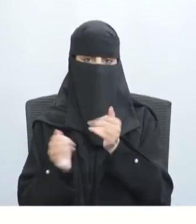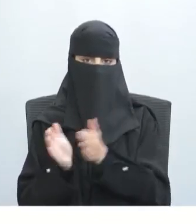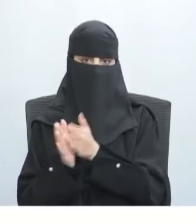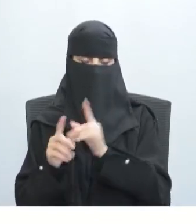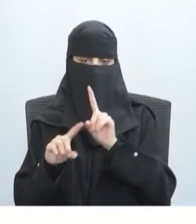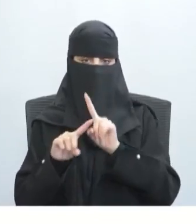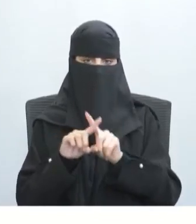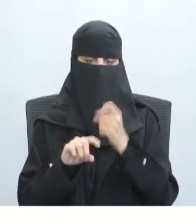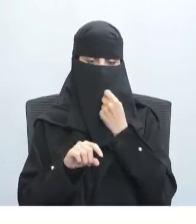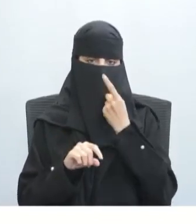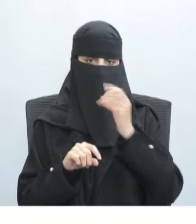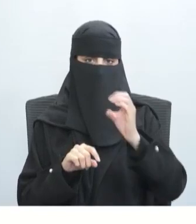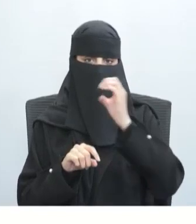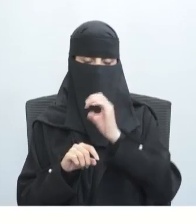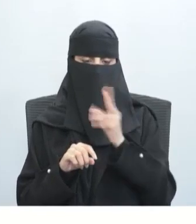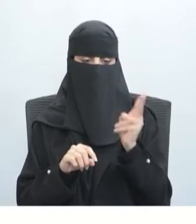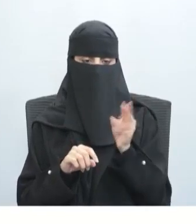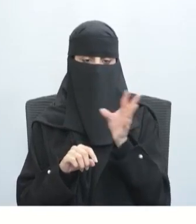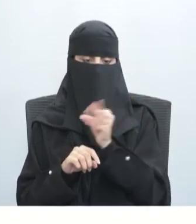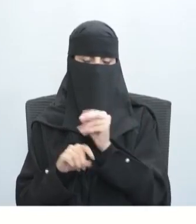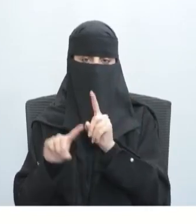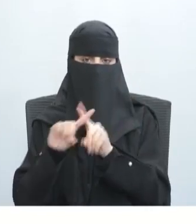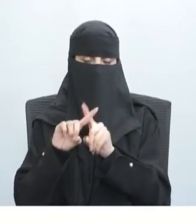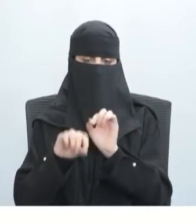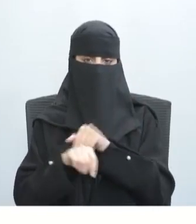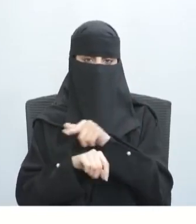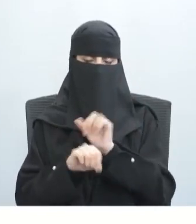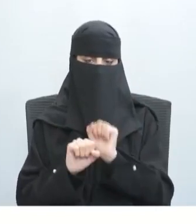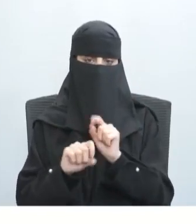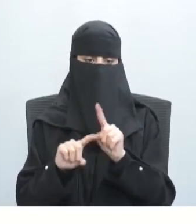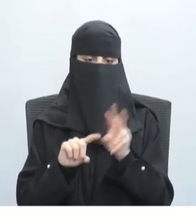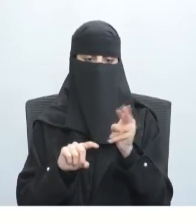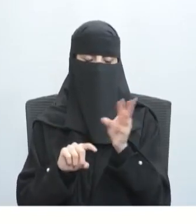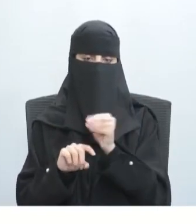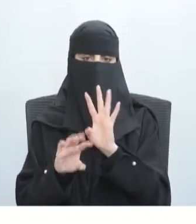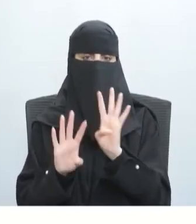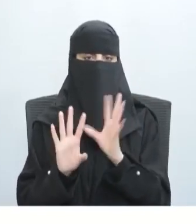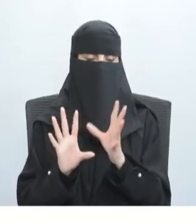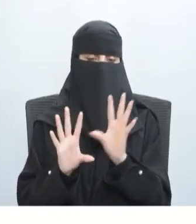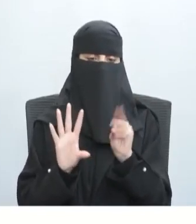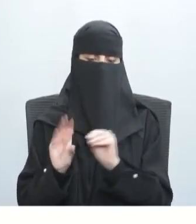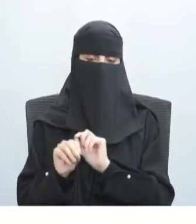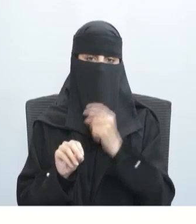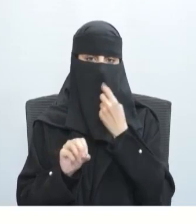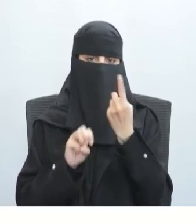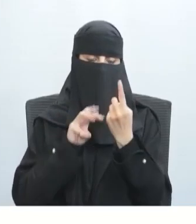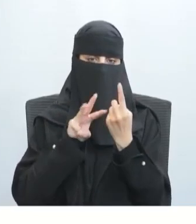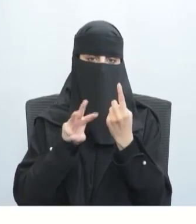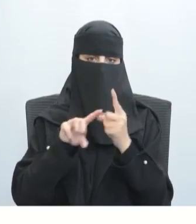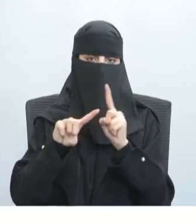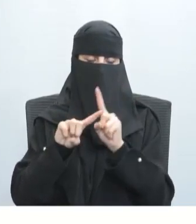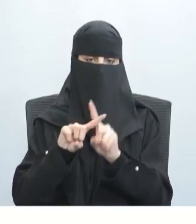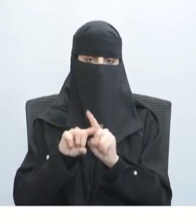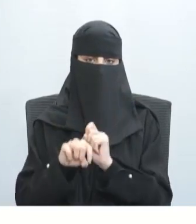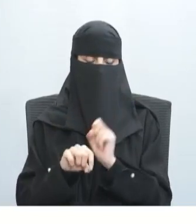العائد في السنه وتضربه في الفتره الزمنيه فمثلا لديك 1000 تد استثماره في عائد مثلا 10% خلال ثلاث